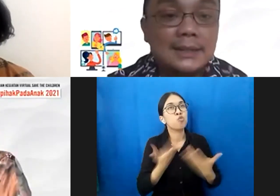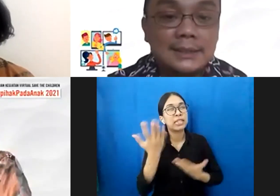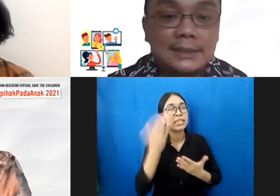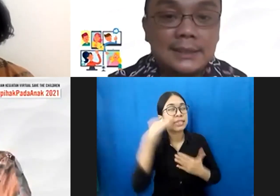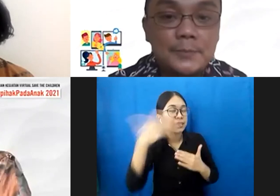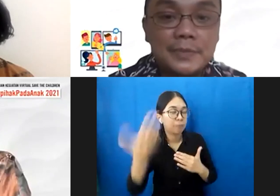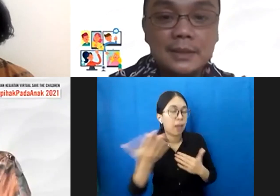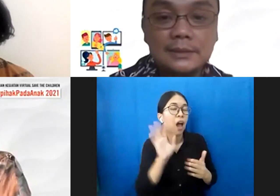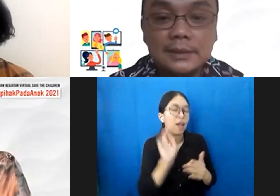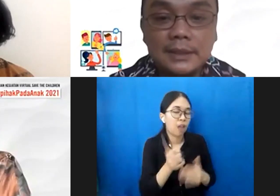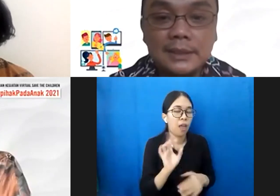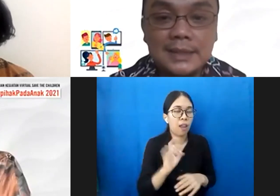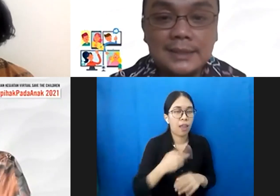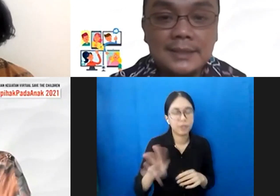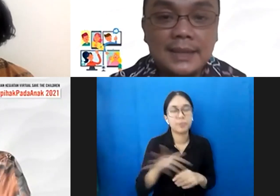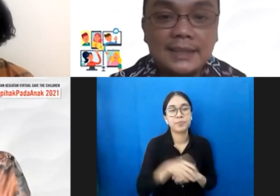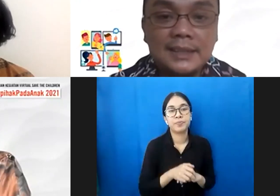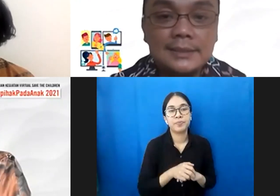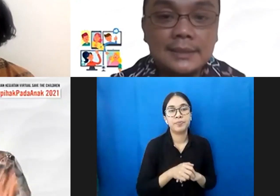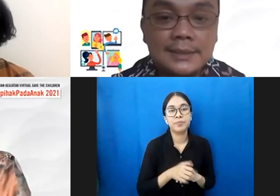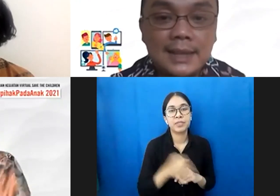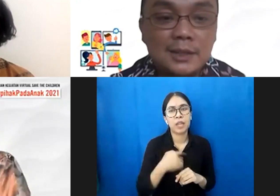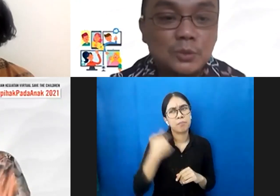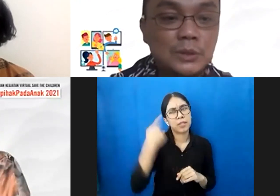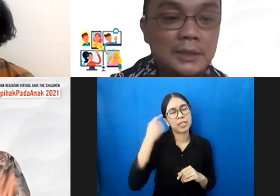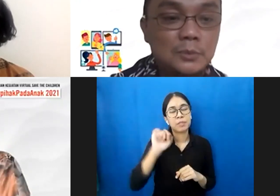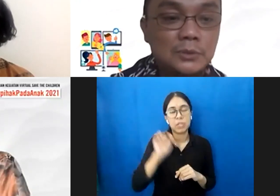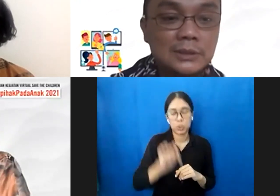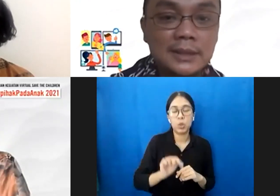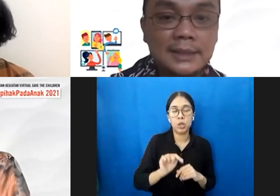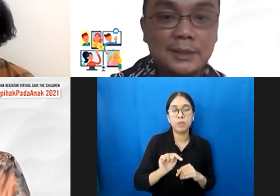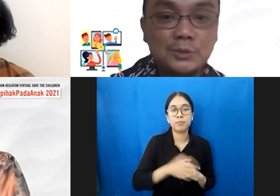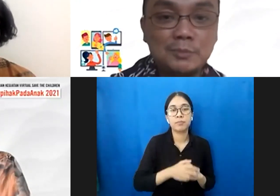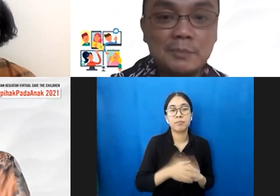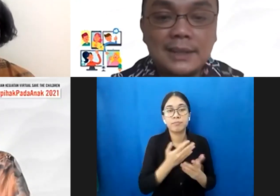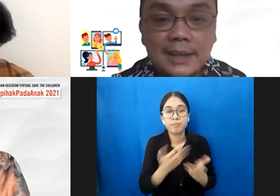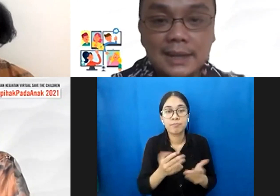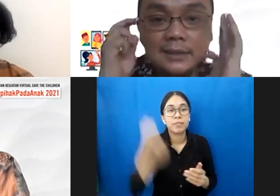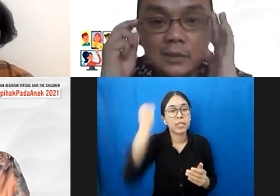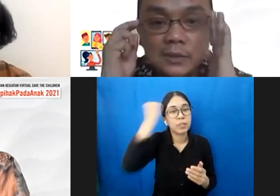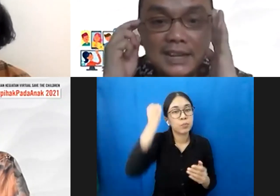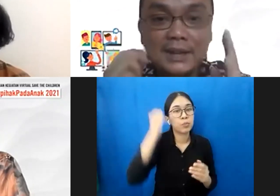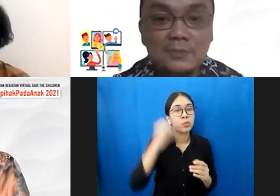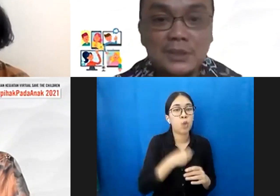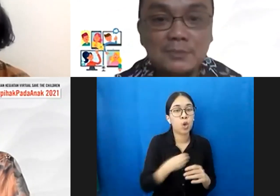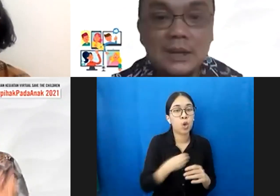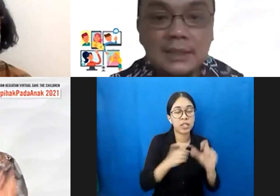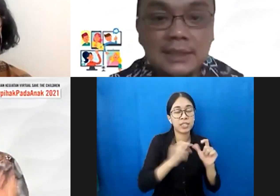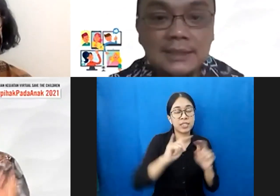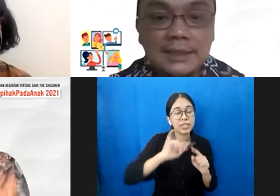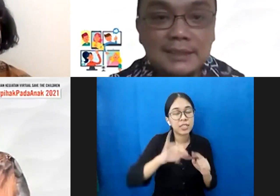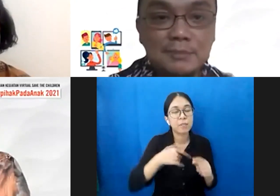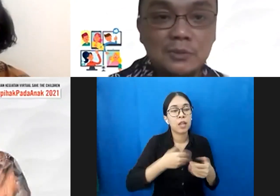Baik, itu saja dari saya. Nanti silakan untuk Ibu Dr. Siti untuk memberikan closing remark. Mungkin